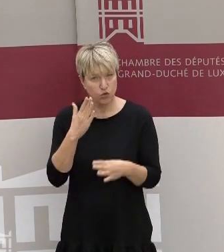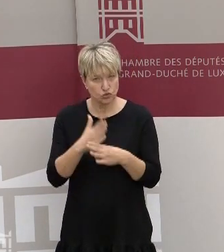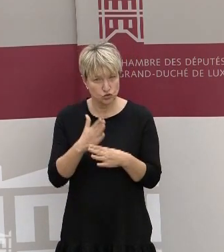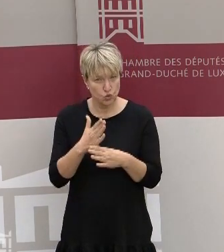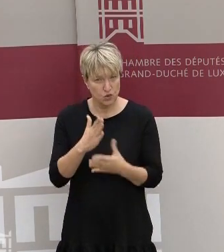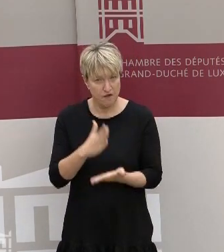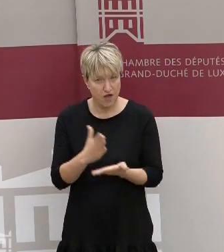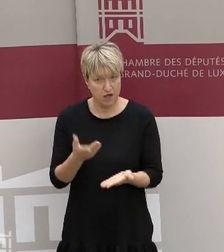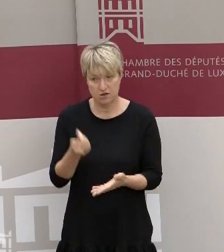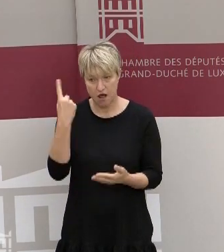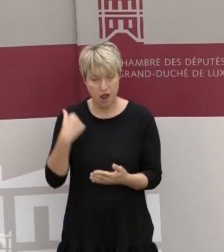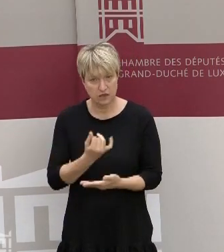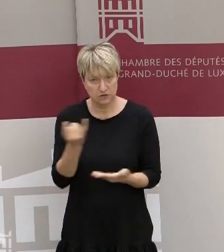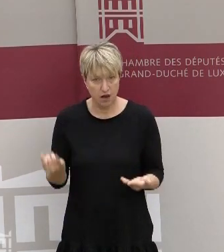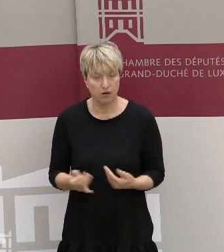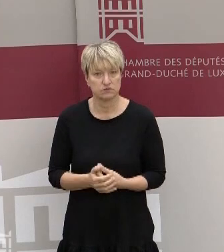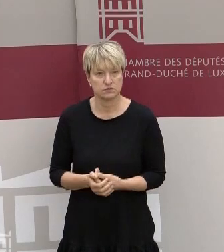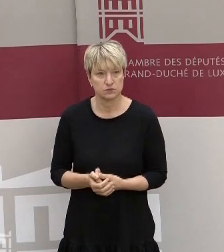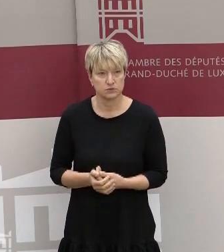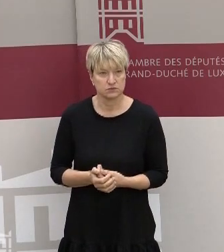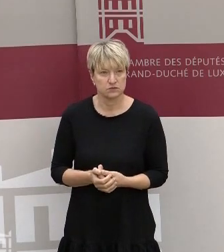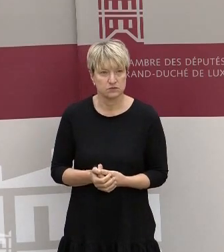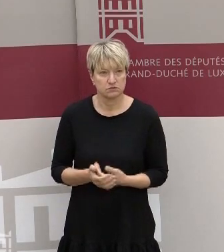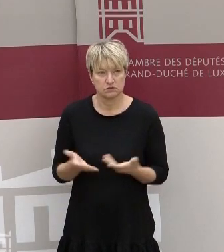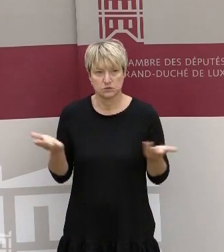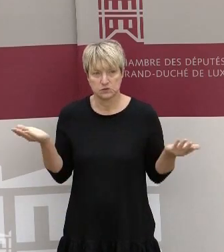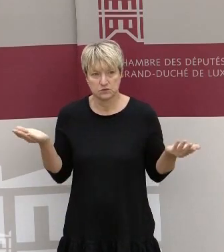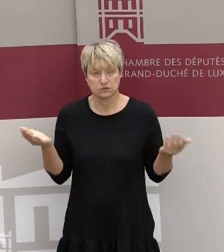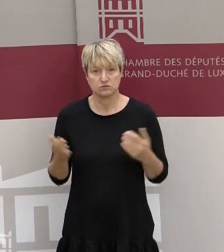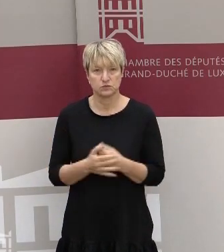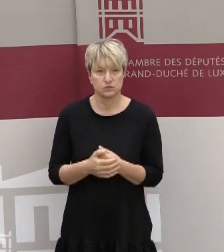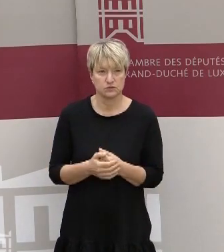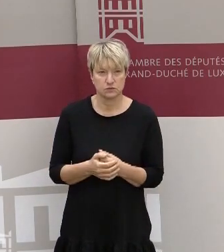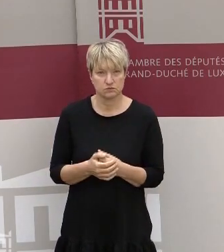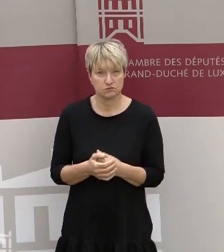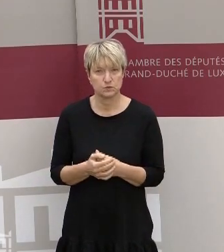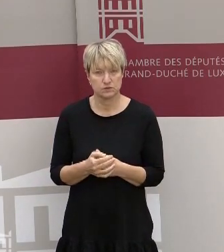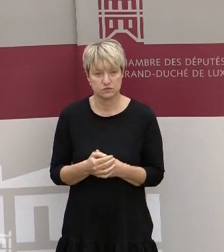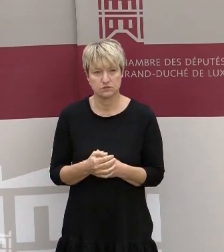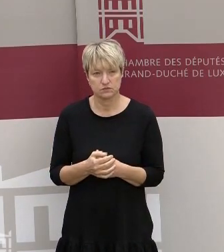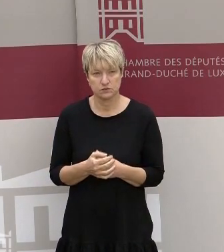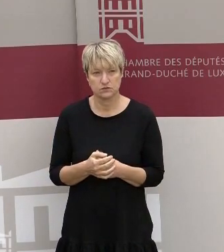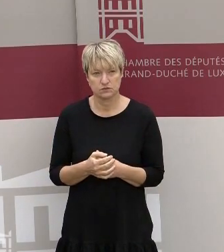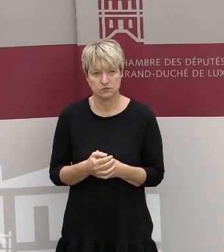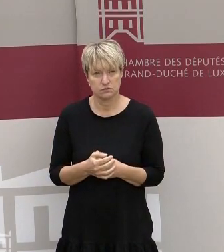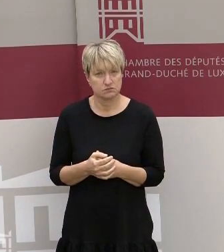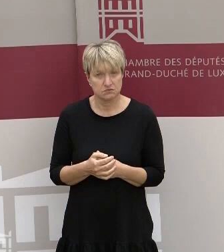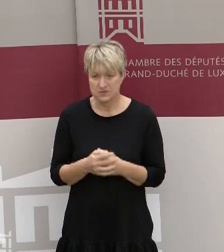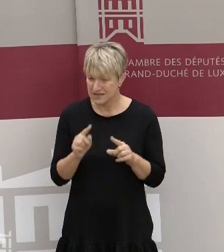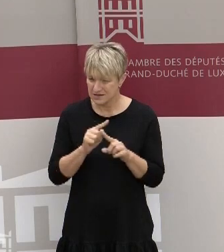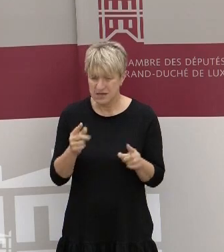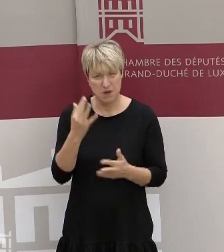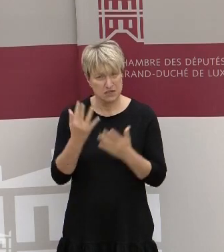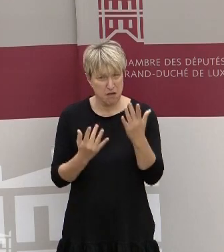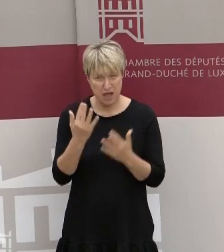unserer Seite. Gehen Sie in den Jahren mal denken, das sehen wir später, beantwortet.